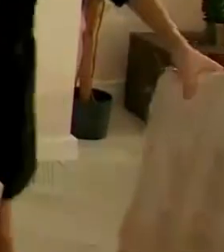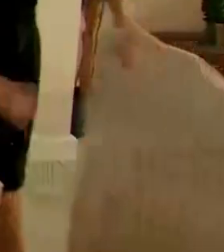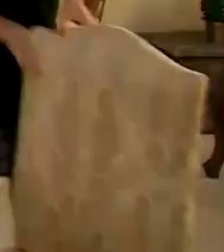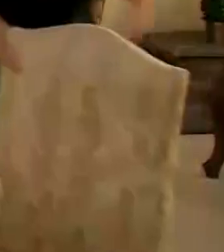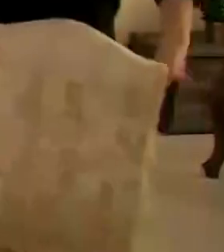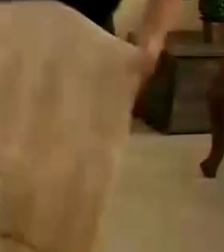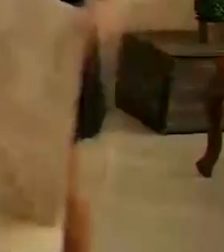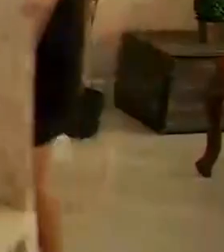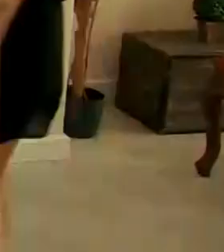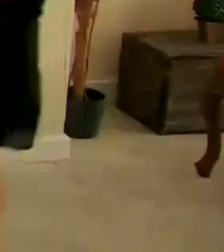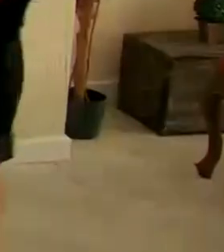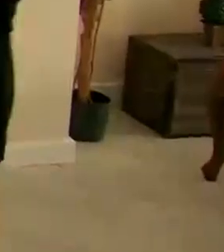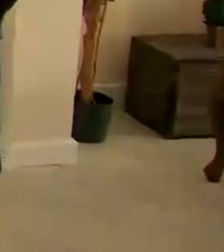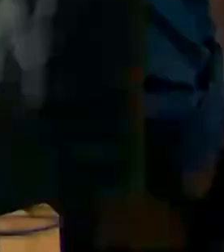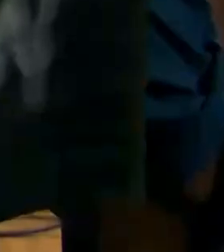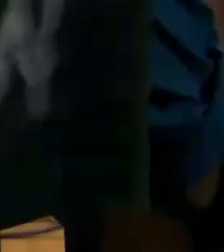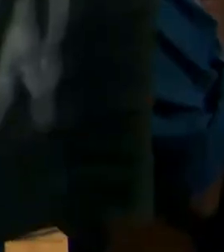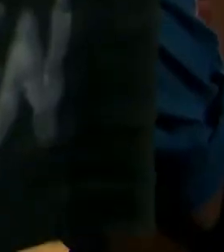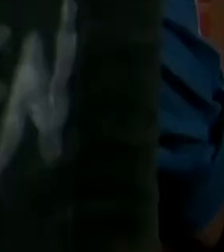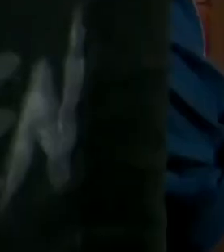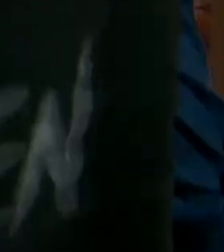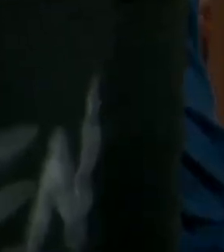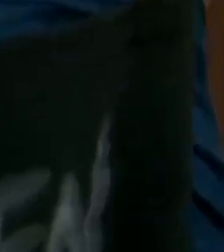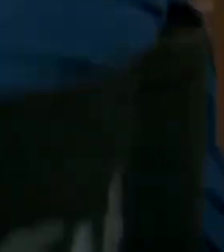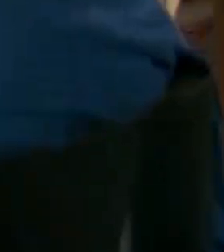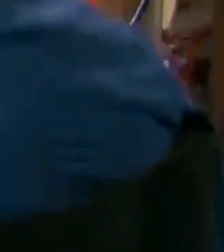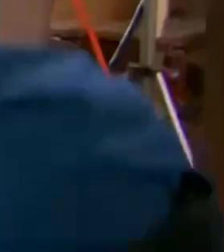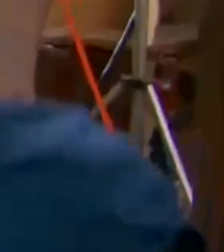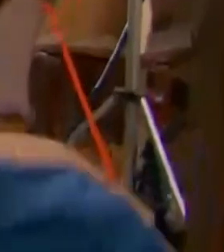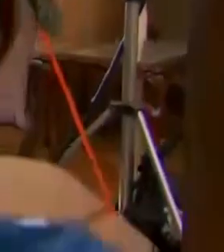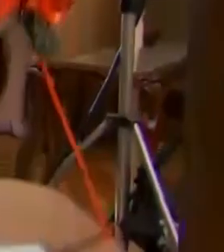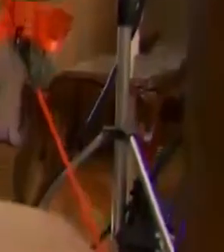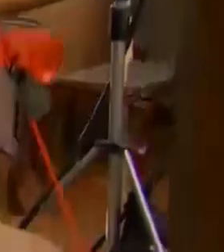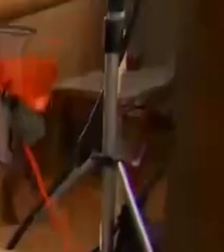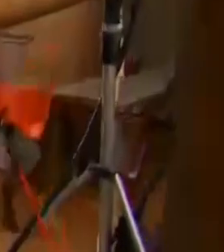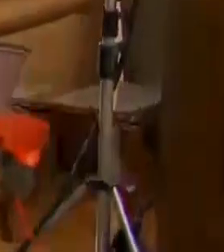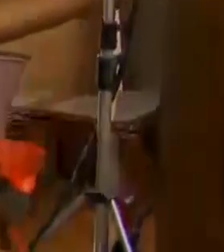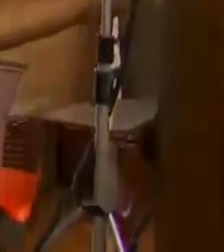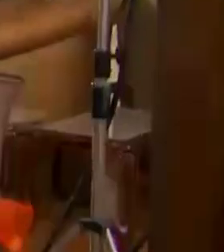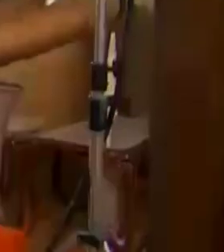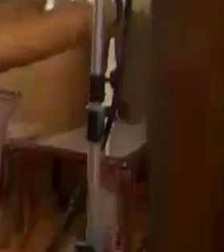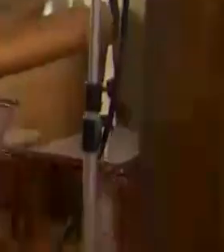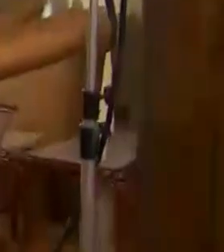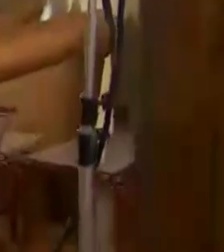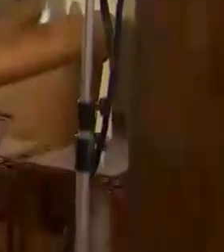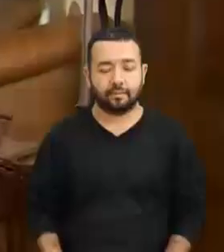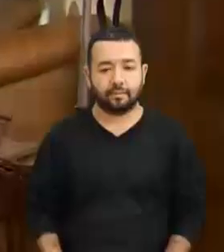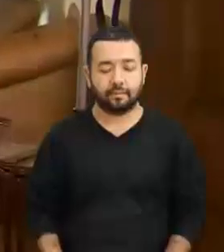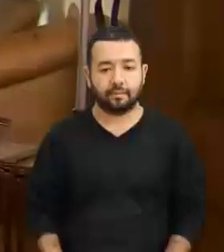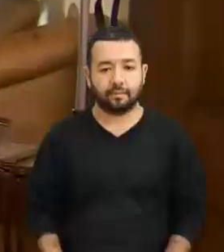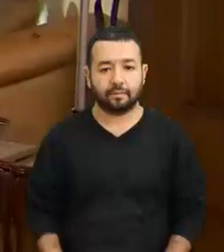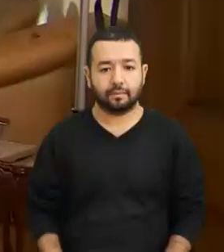Rüyam sandalyelerin yerini değişti. Kez olsun bana seni seviyorum demedim. Burhan yönetmen